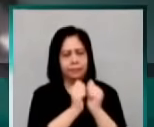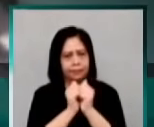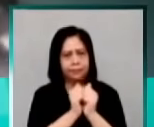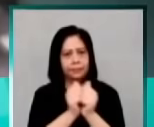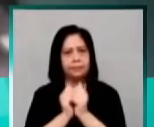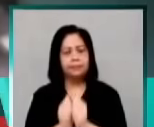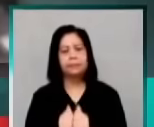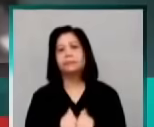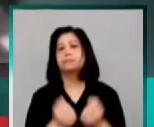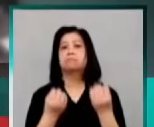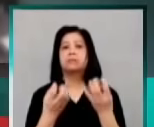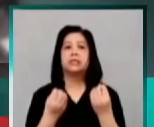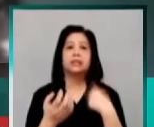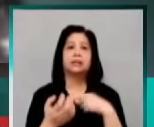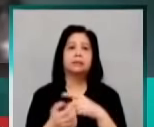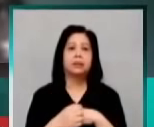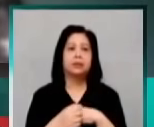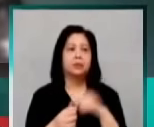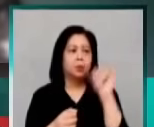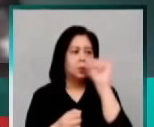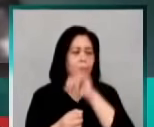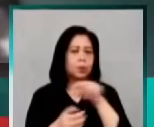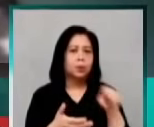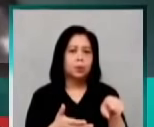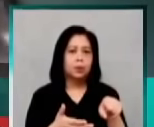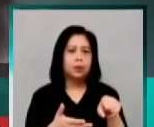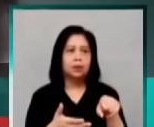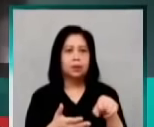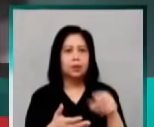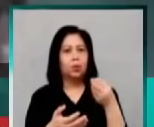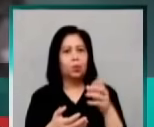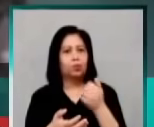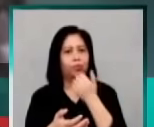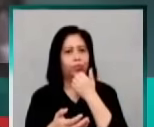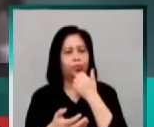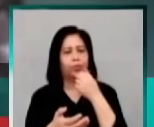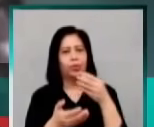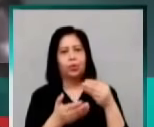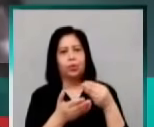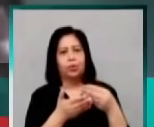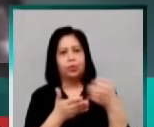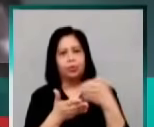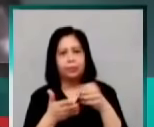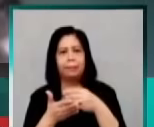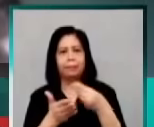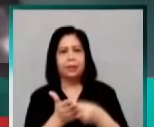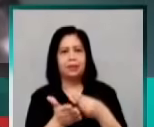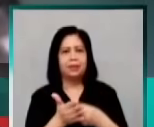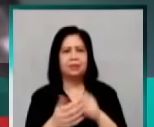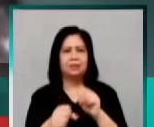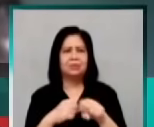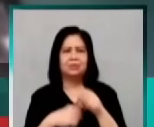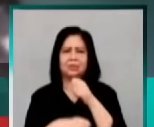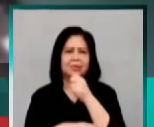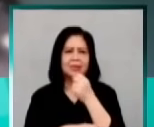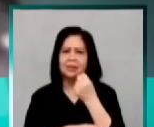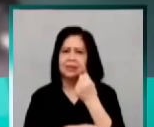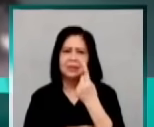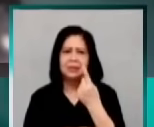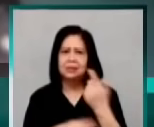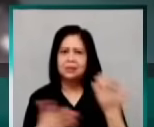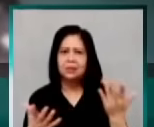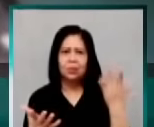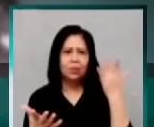nating unspent or misspent money. Kaya hindi po namin naiintindihan kung bakit